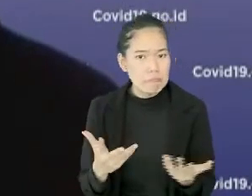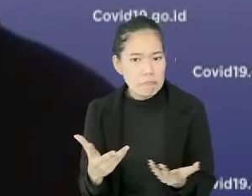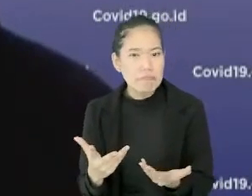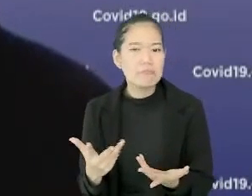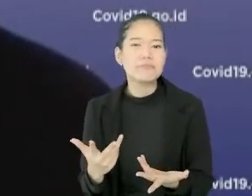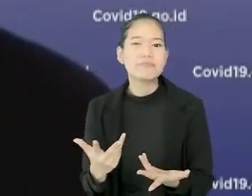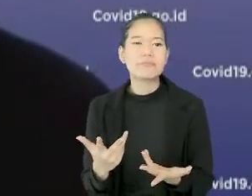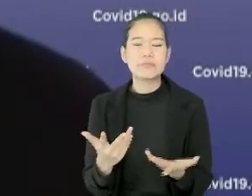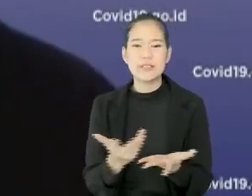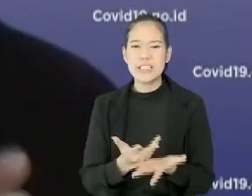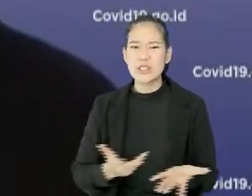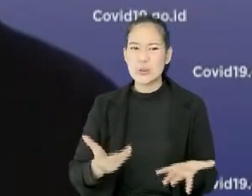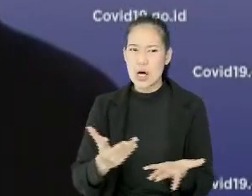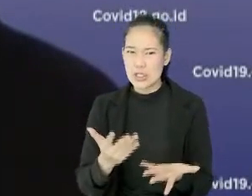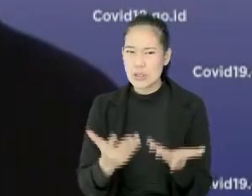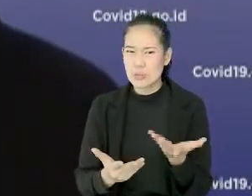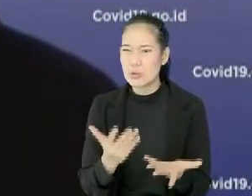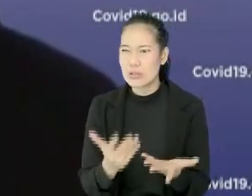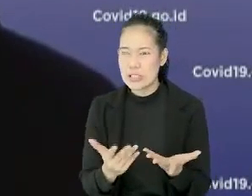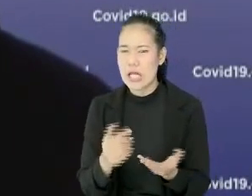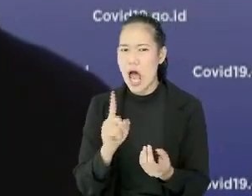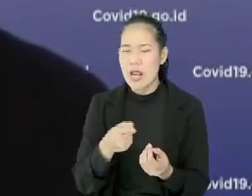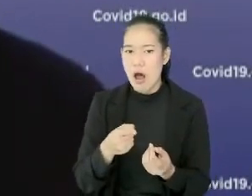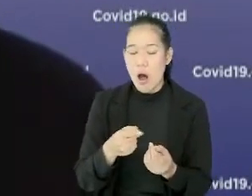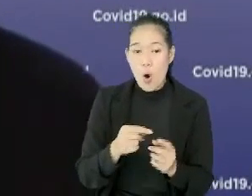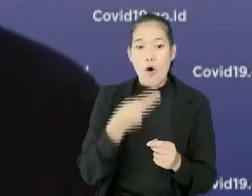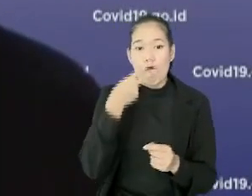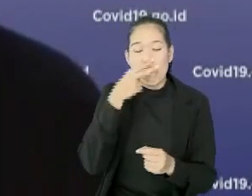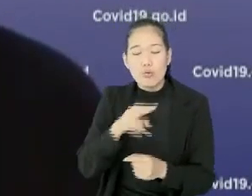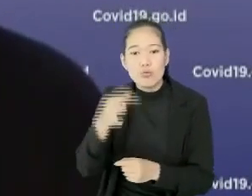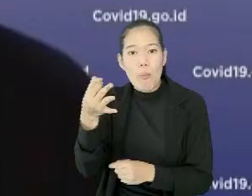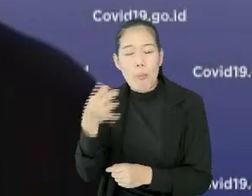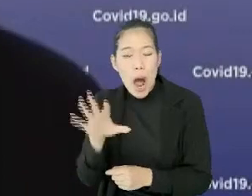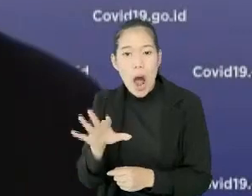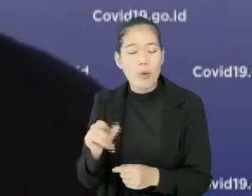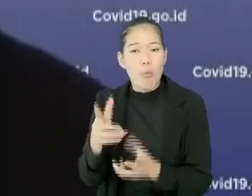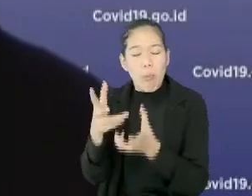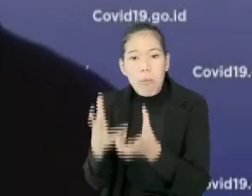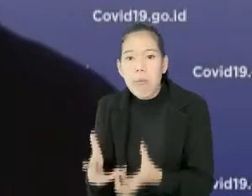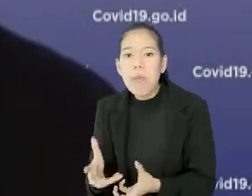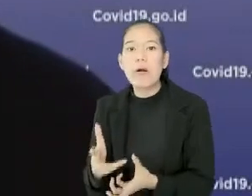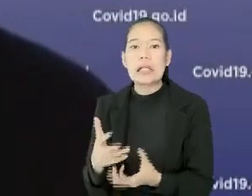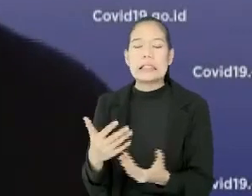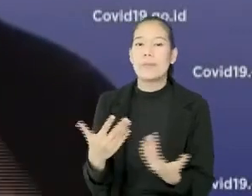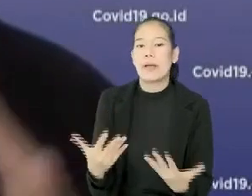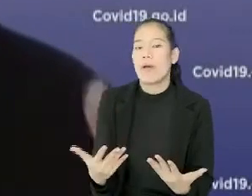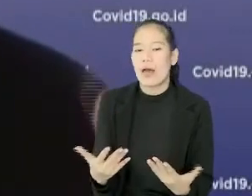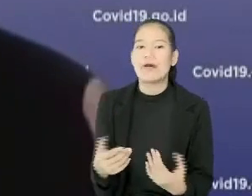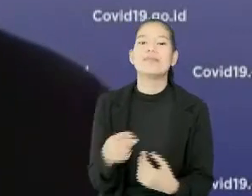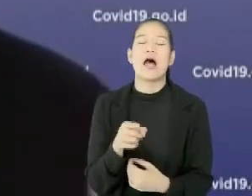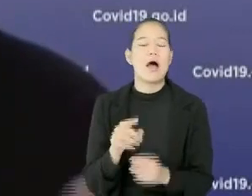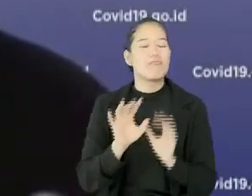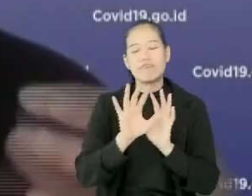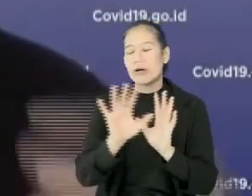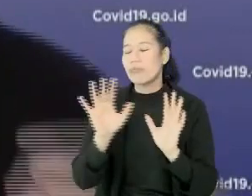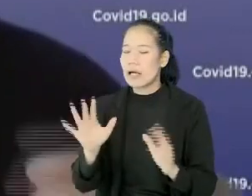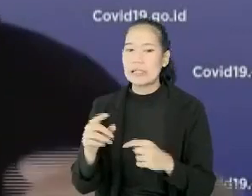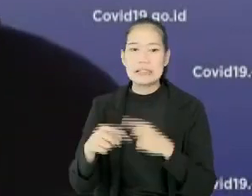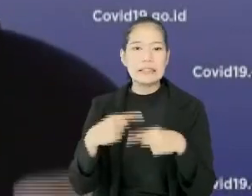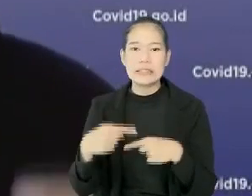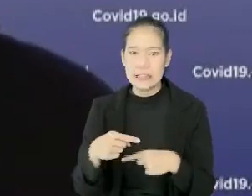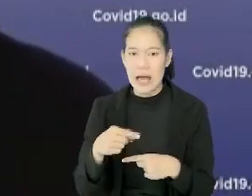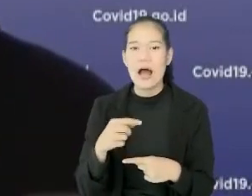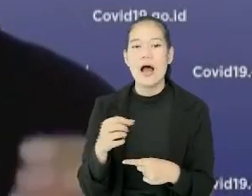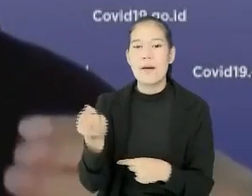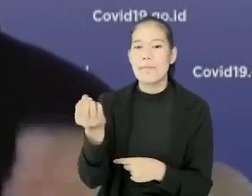keadaan atau barraqah nanti ada varian baru yang benar akan lebih berat begitu dari varian siapa Apapun ceritanya Katanya